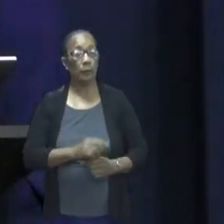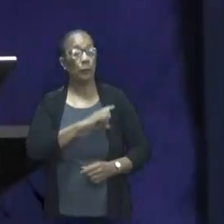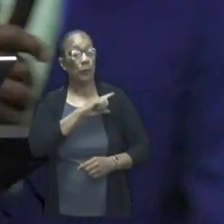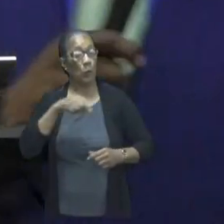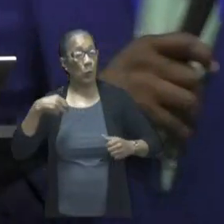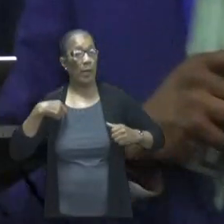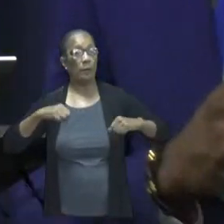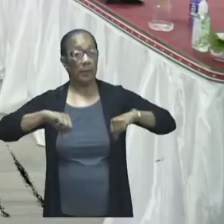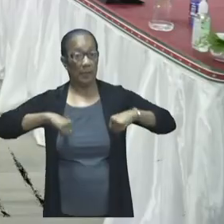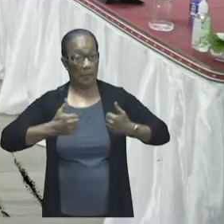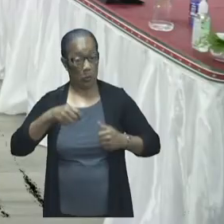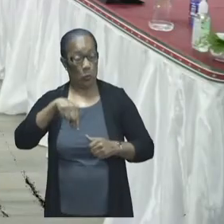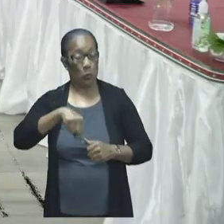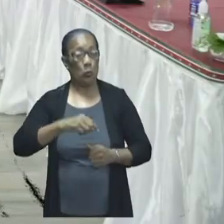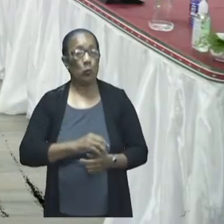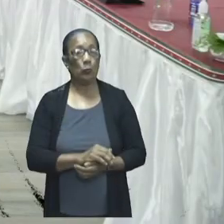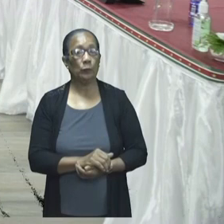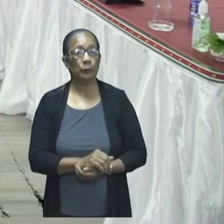dan